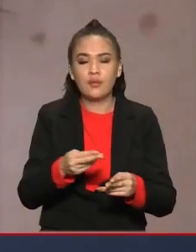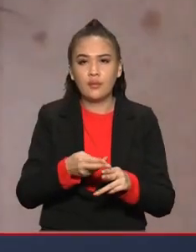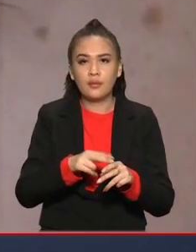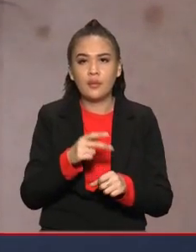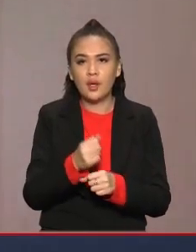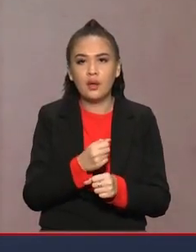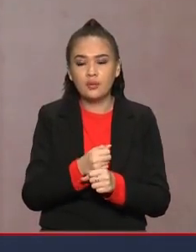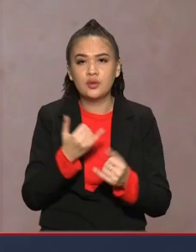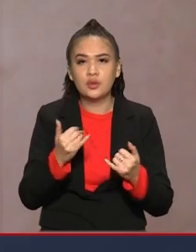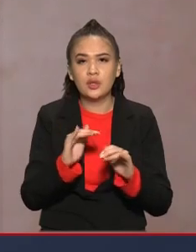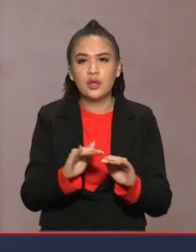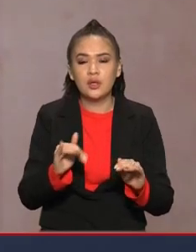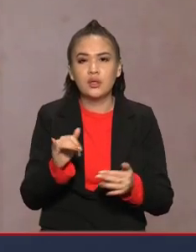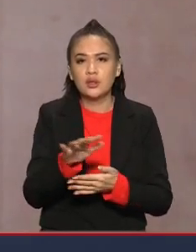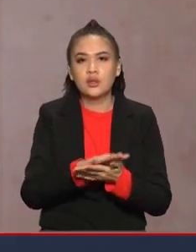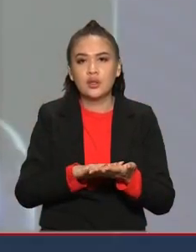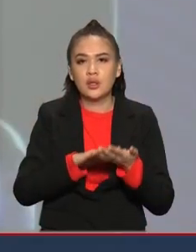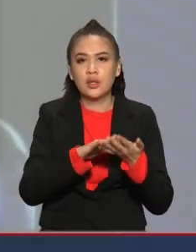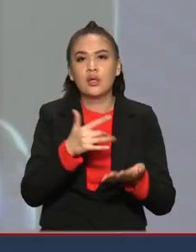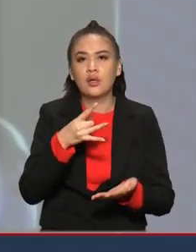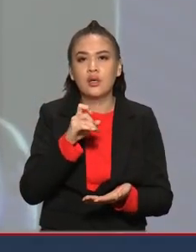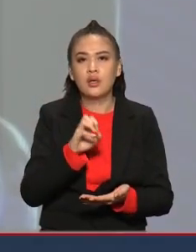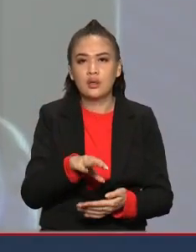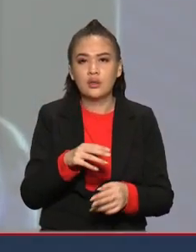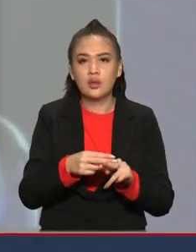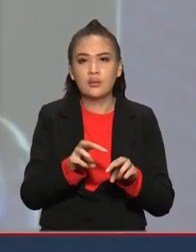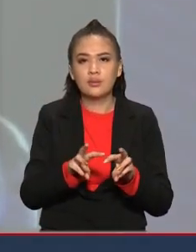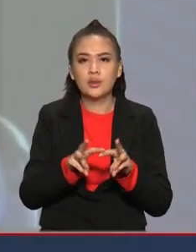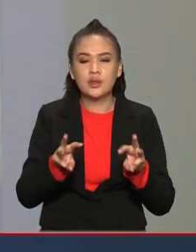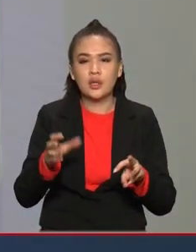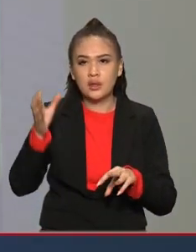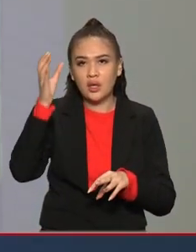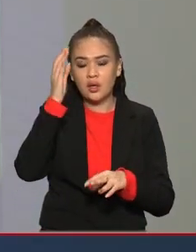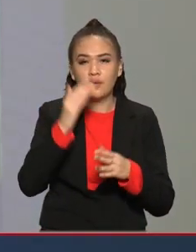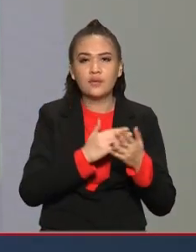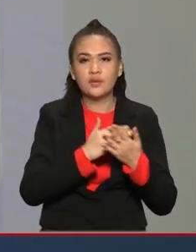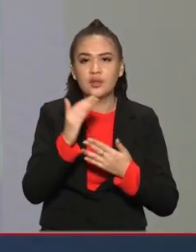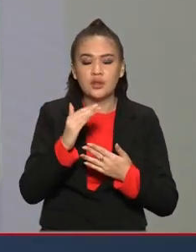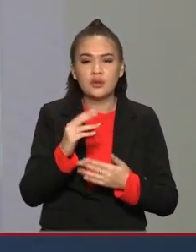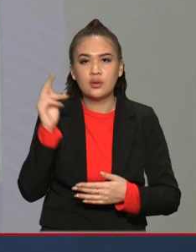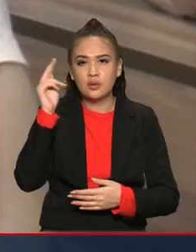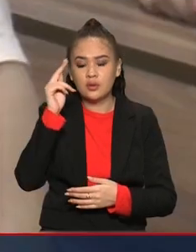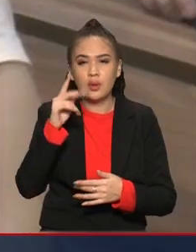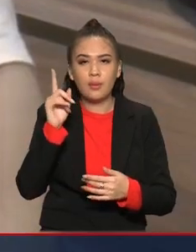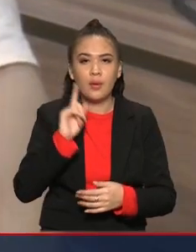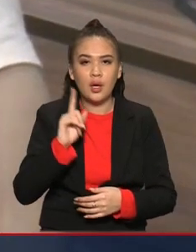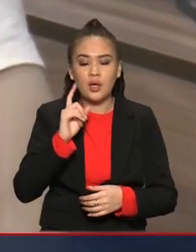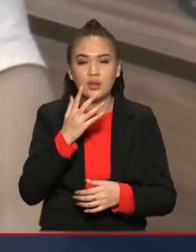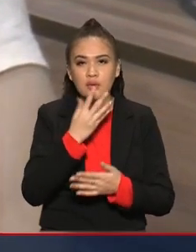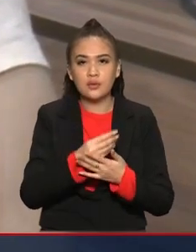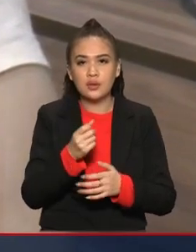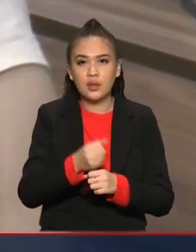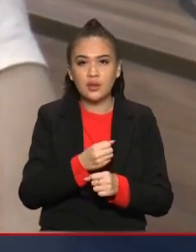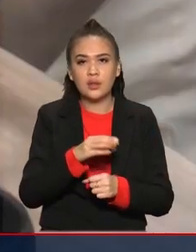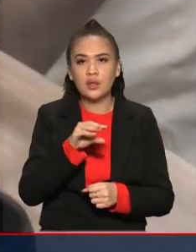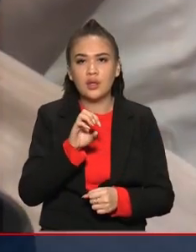разработки сейчас ребята подали заявку на грантовое финансирование Министерства науки и высшего образования. Пока же свою разработку тестируют